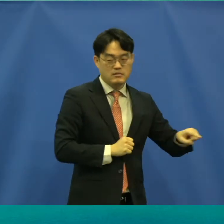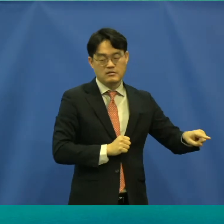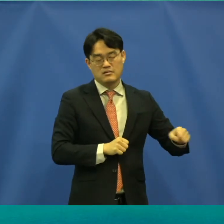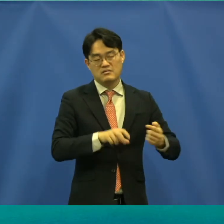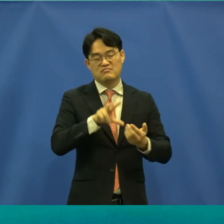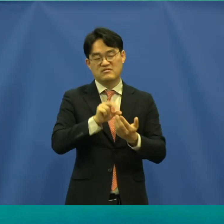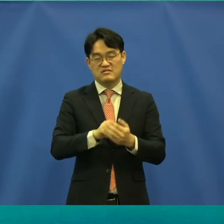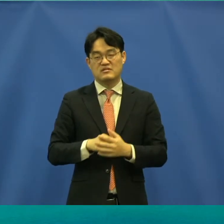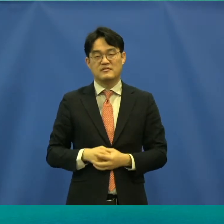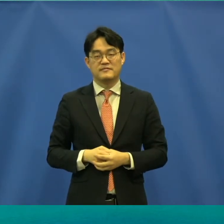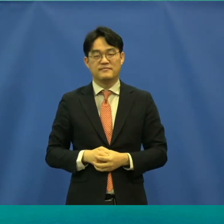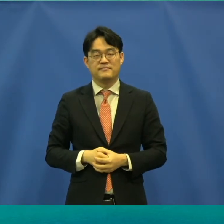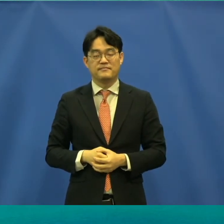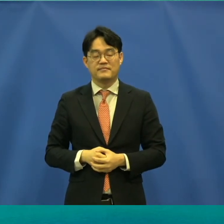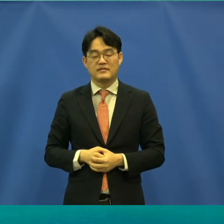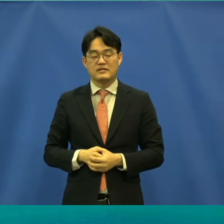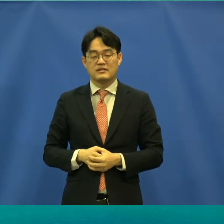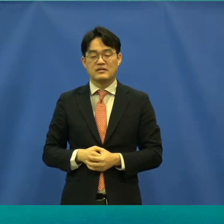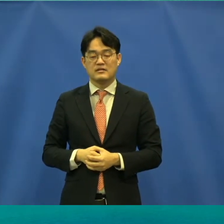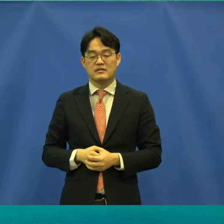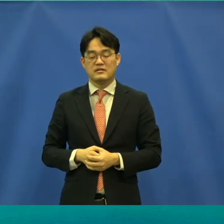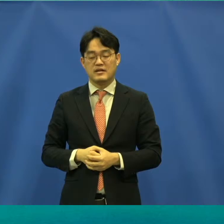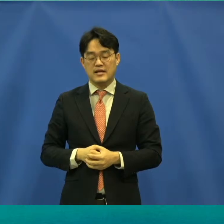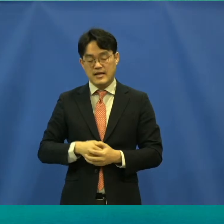귀 있는 자는 들을지어다.